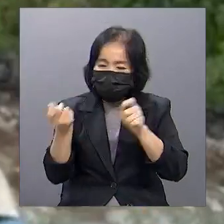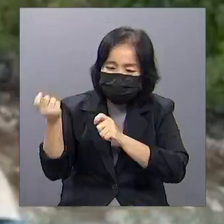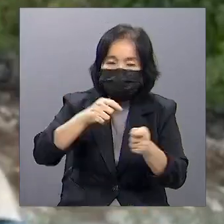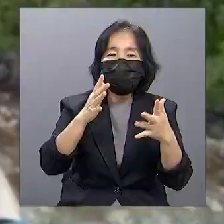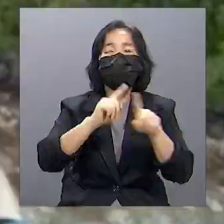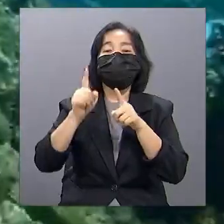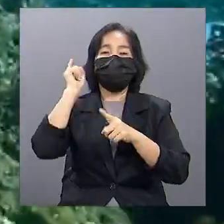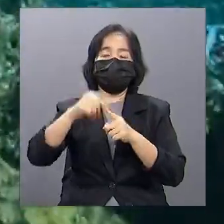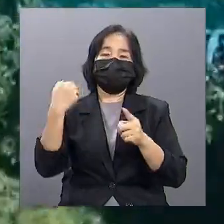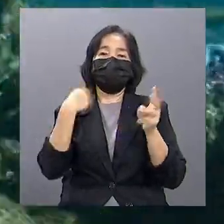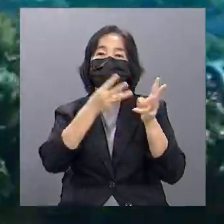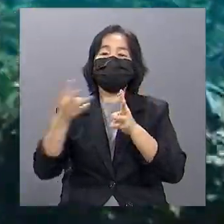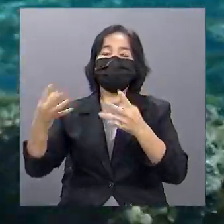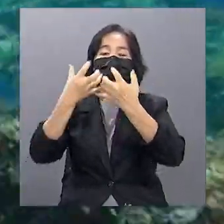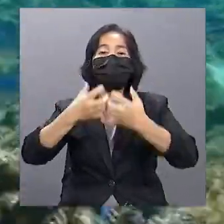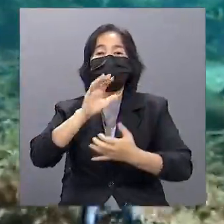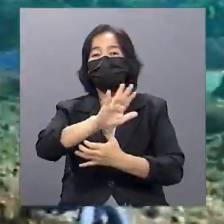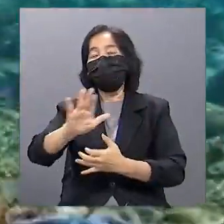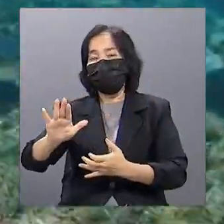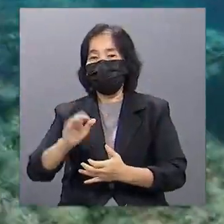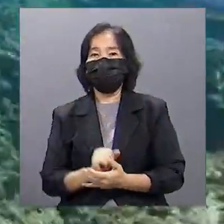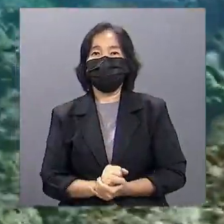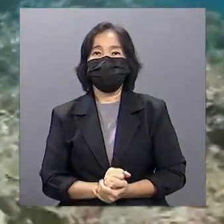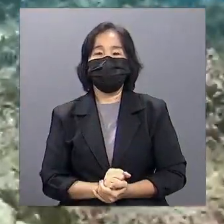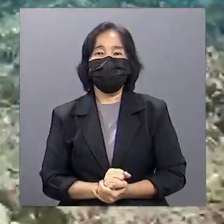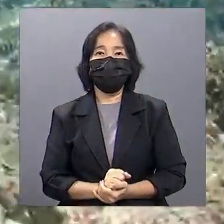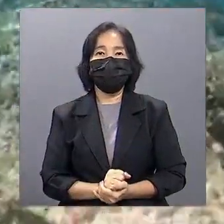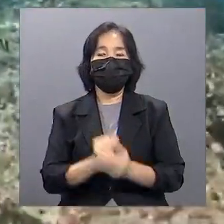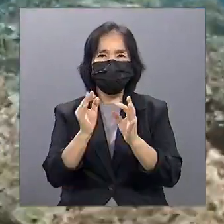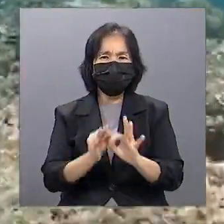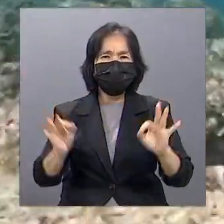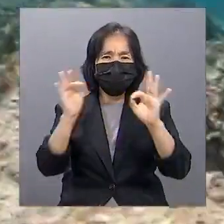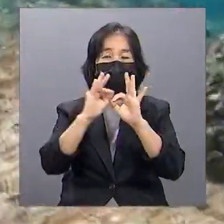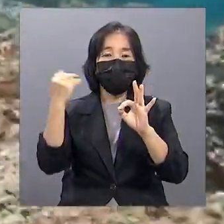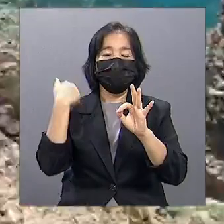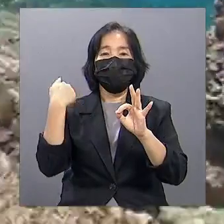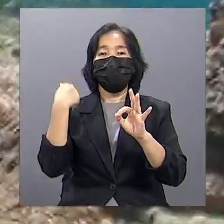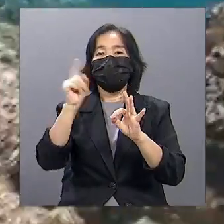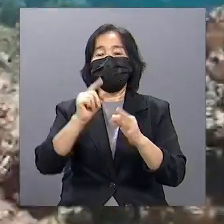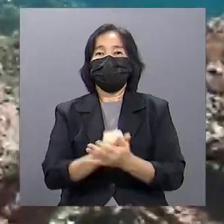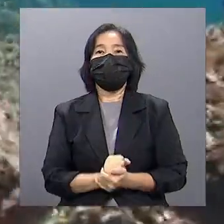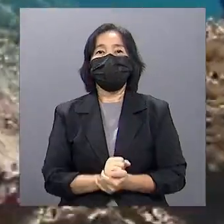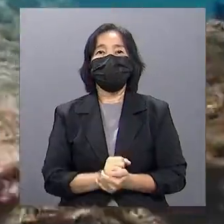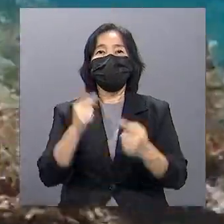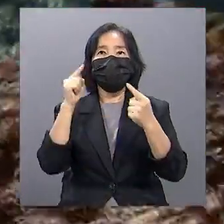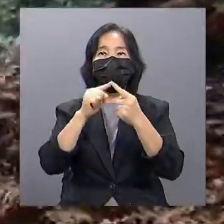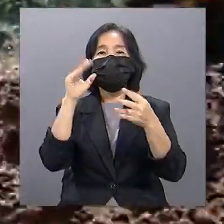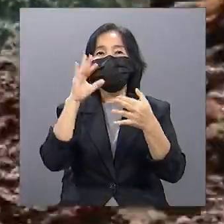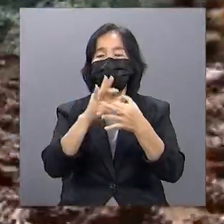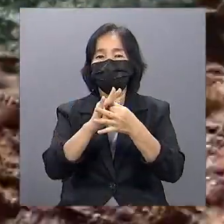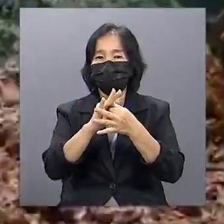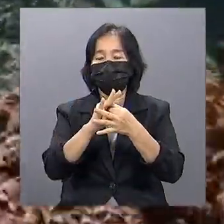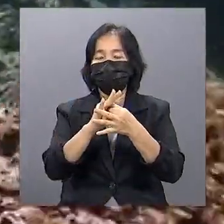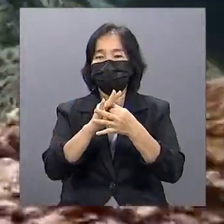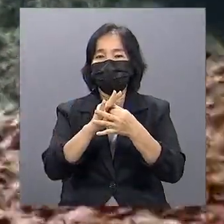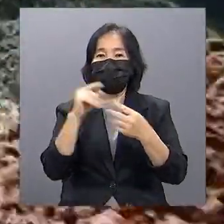ตัวครับจริงๆแล้วมันยังมีนิ้วก้อยที่สำคัญมากอีกส่วนหนึ่งก็คือในเรื่องของการรณรงค์